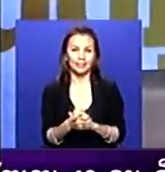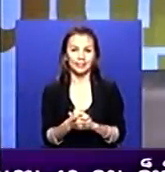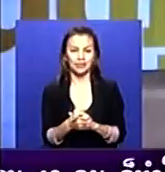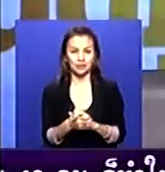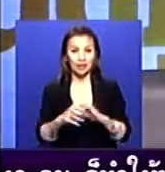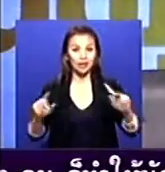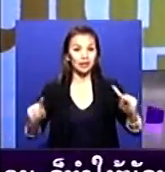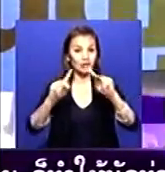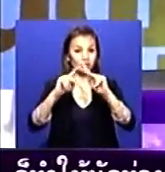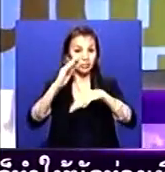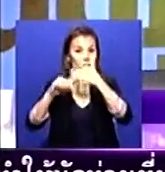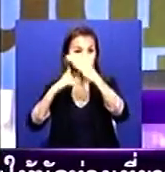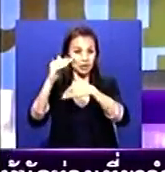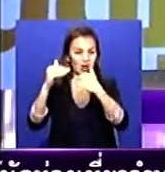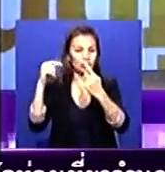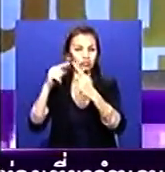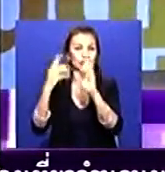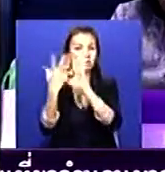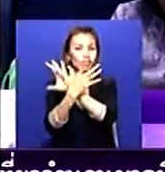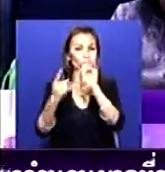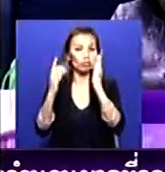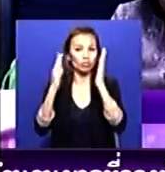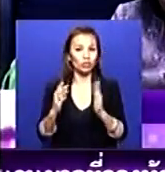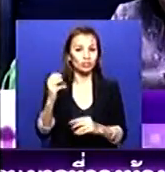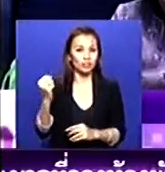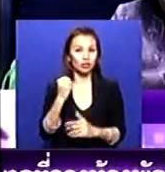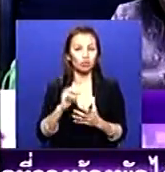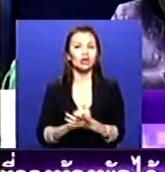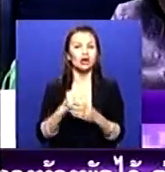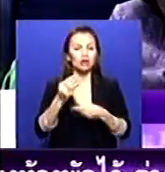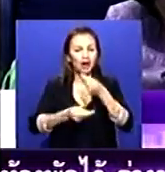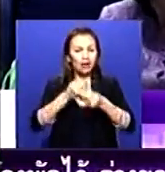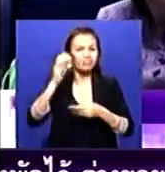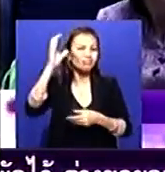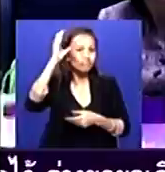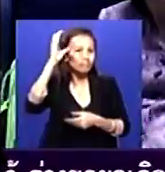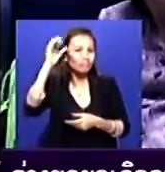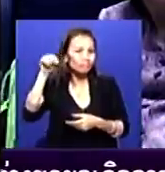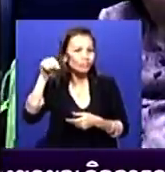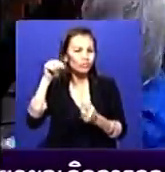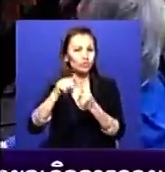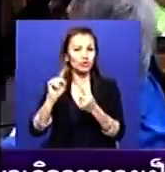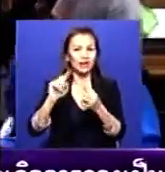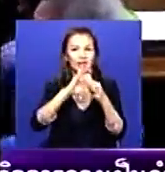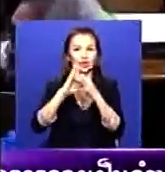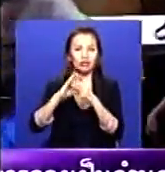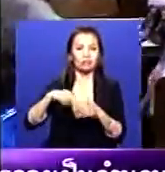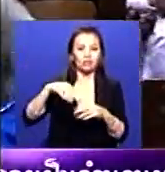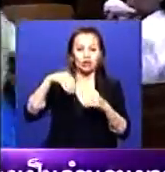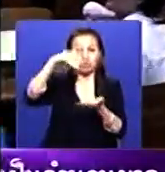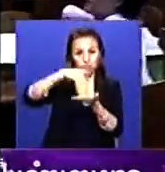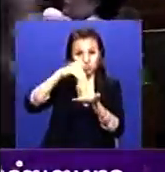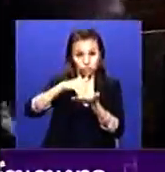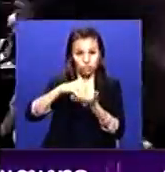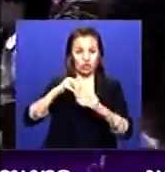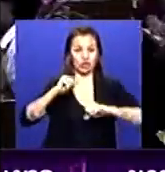กระทรวงการพัฒนาสังคมและความมั่นคงของมนุษย์จัดงานตลาดนัดภูมิปัญญาสร้างอาชีพที่อาคารกีฬาเวท2ศูนย์เยาวชนไทยญี่ปุ่น